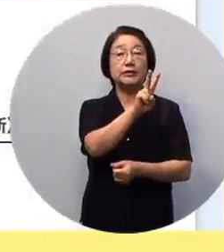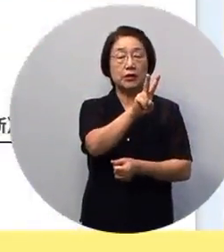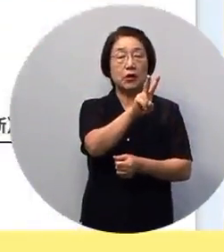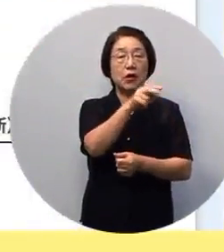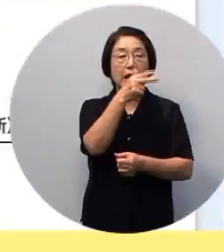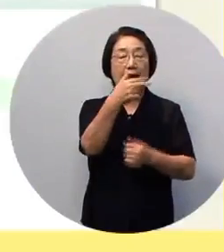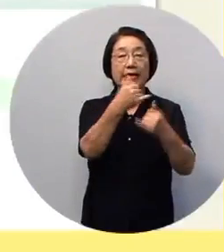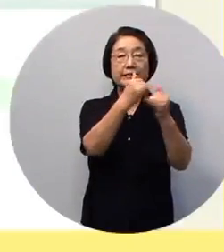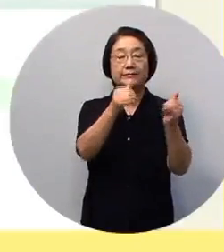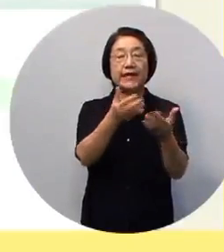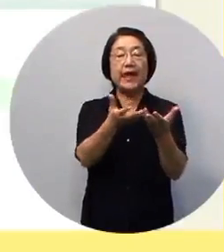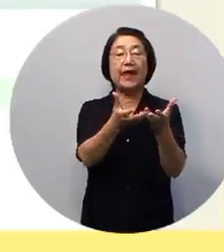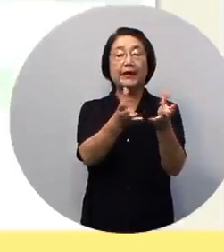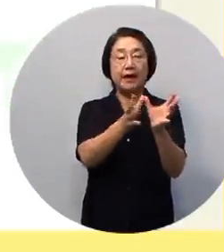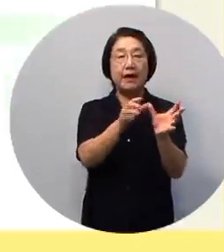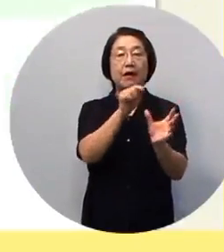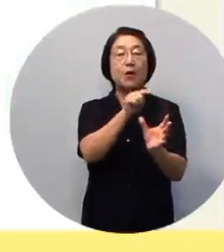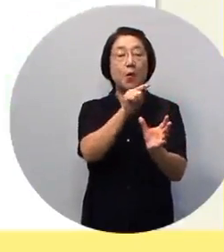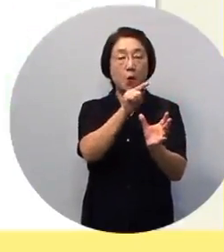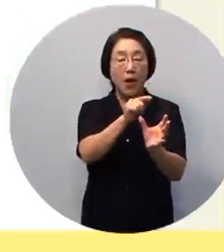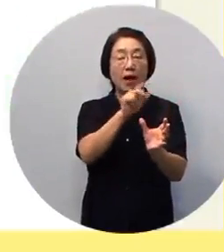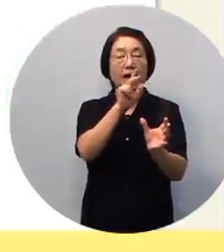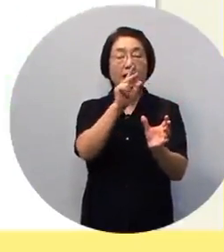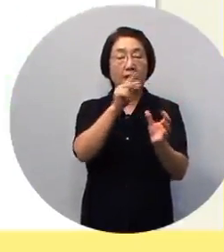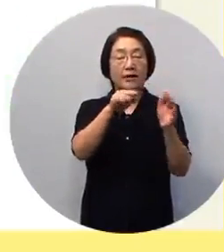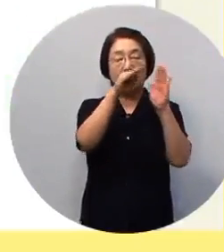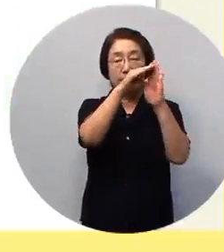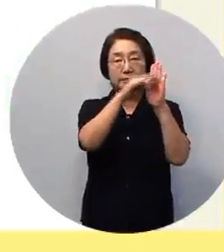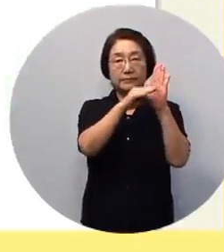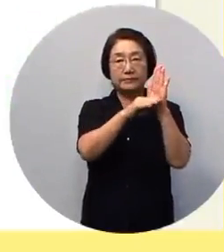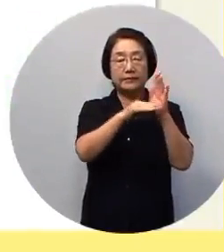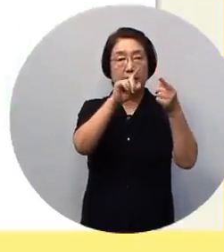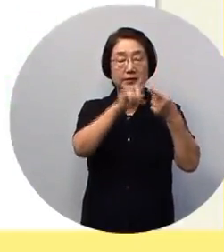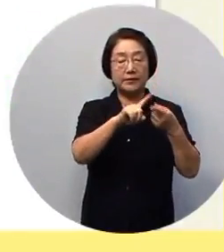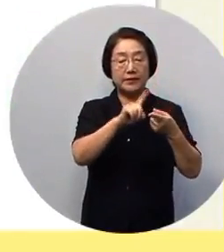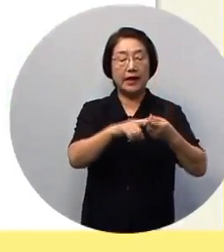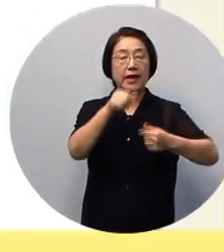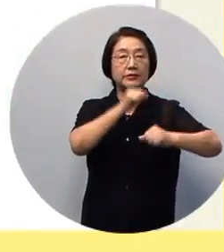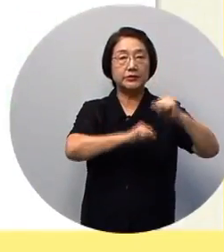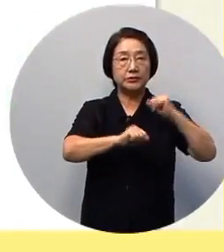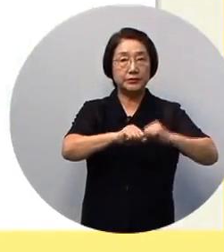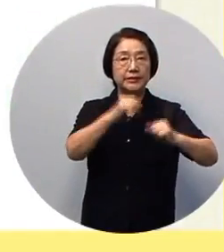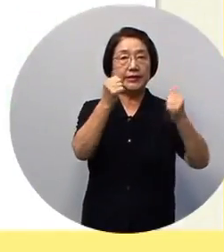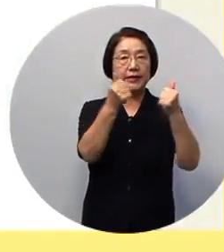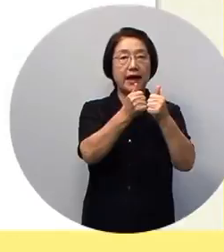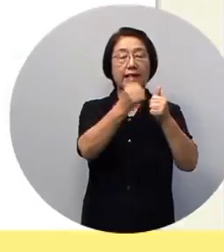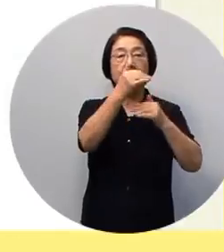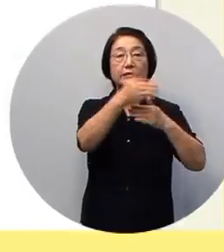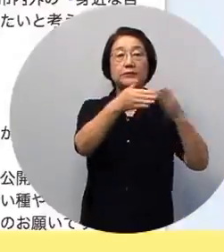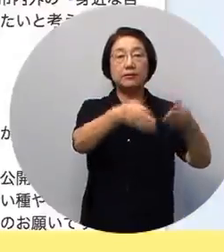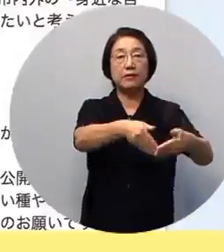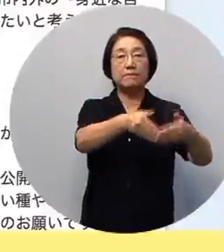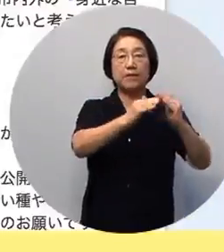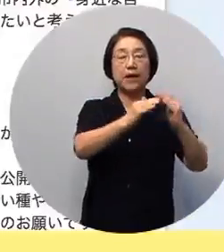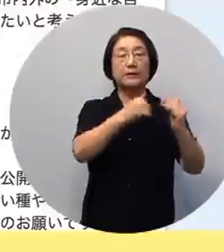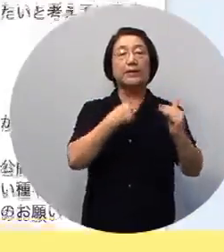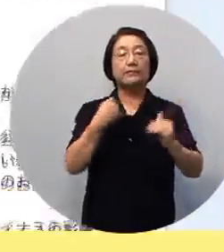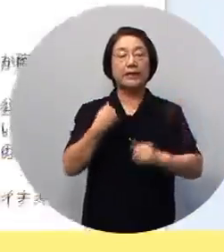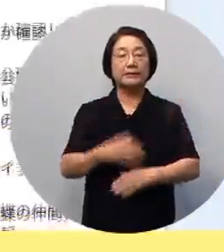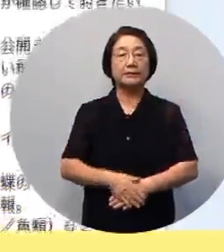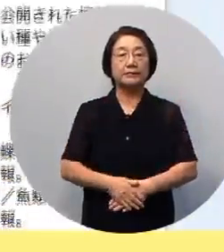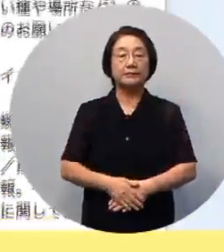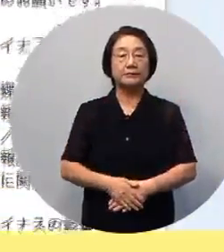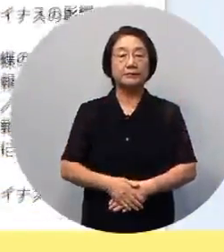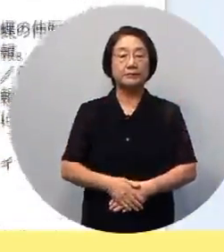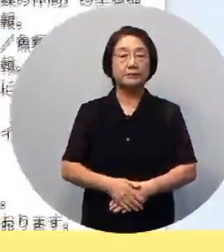民エリア、ここではカテゴリーに沿ったテーマで自由に会議室を立ち上げることができます。 こちらはですね、藤沢